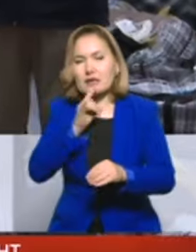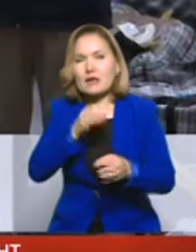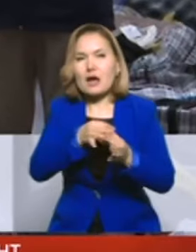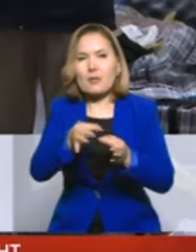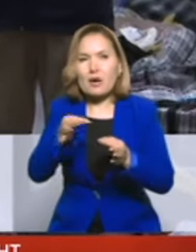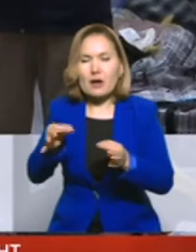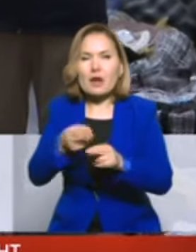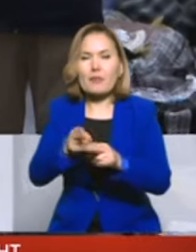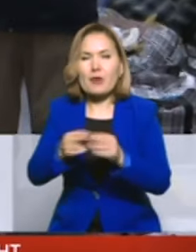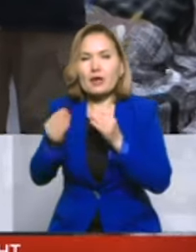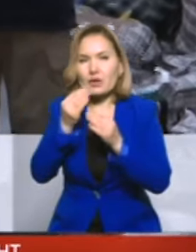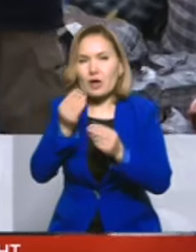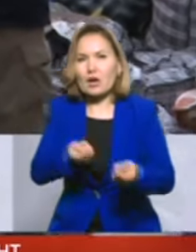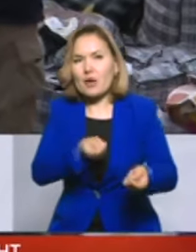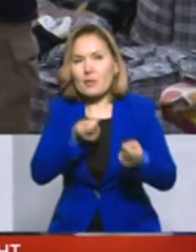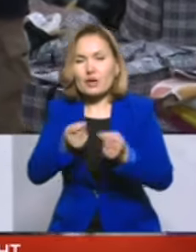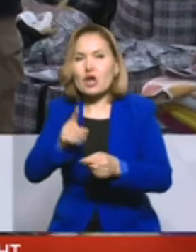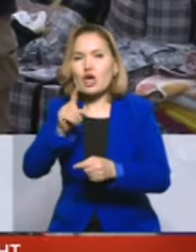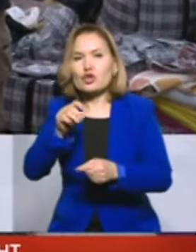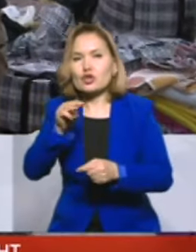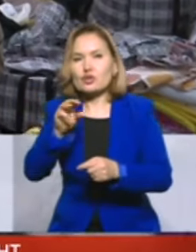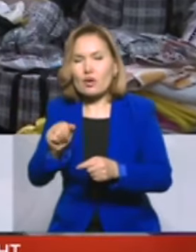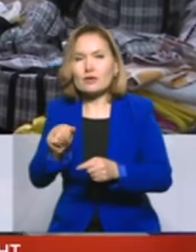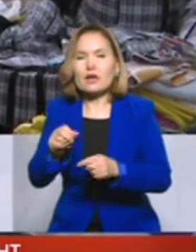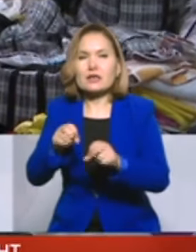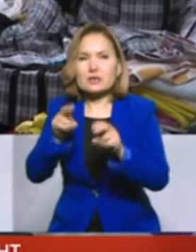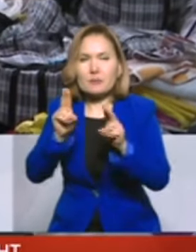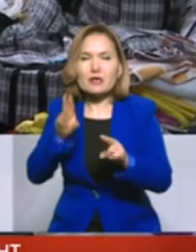түкпір-түкпірінен азық-түлік пен керек-жарақтың 100 тоннаға жуығы